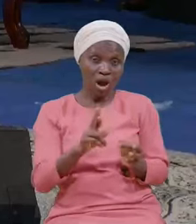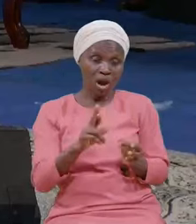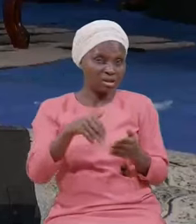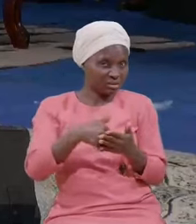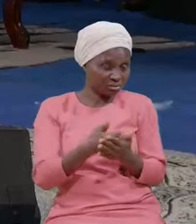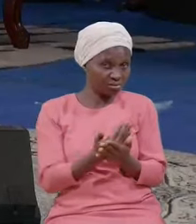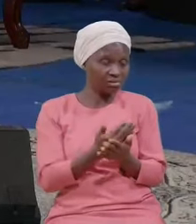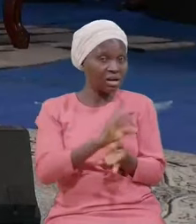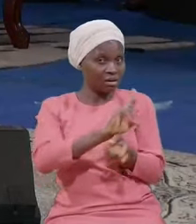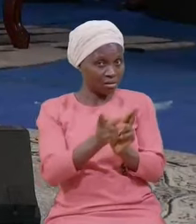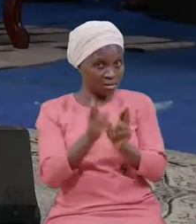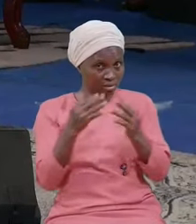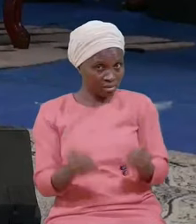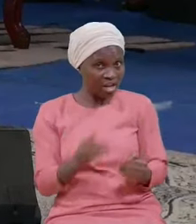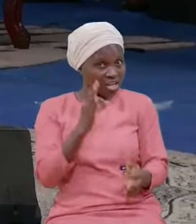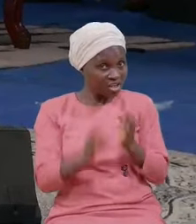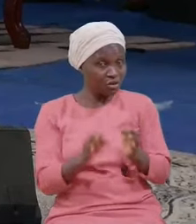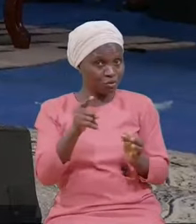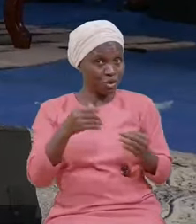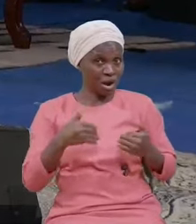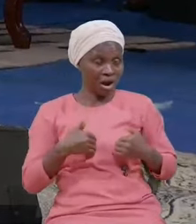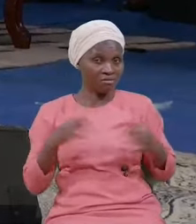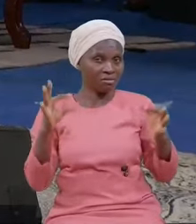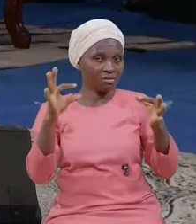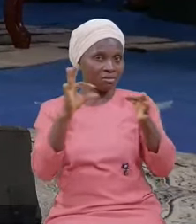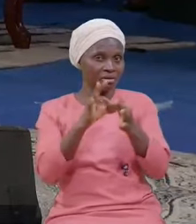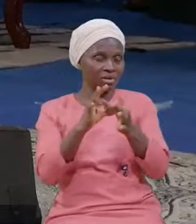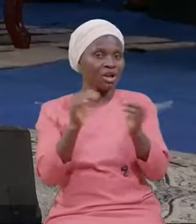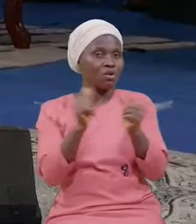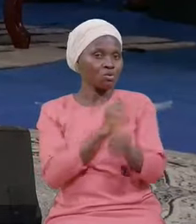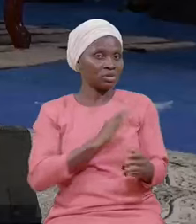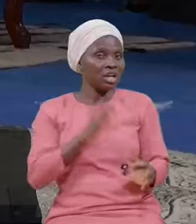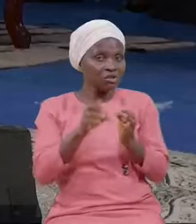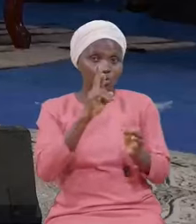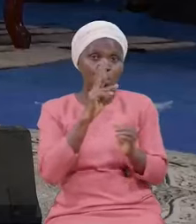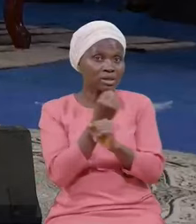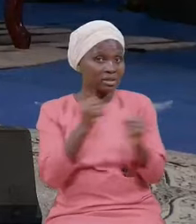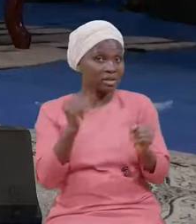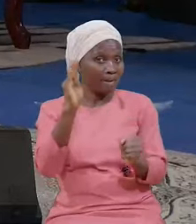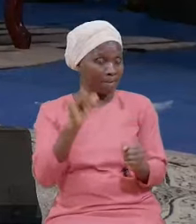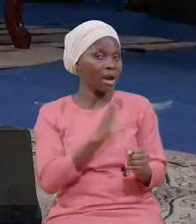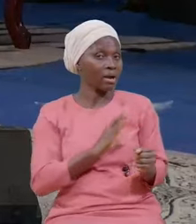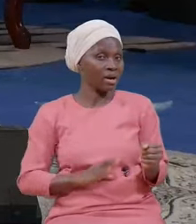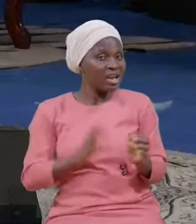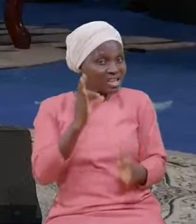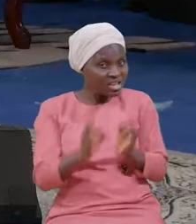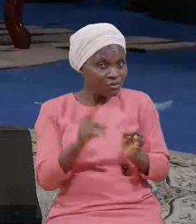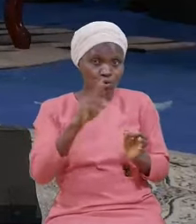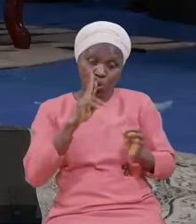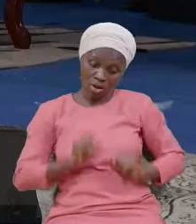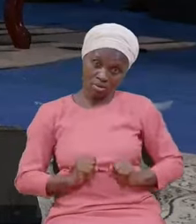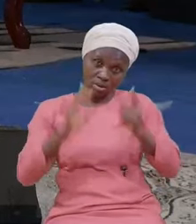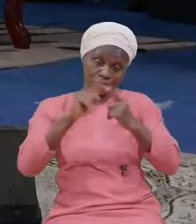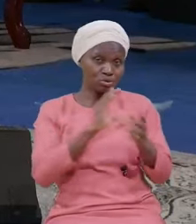à Christ. Si vous êtes sauvé par Christ, si vous êtes soumis, abandonné à Christ, vous avez pour fruit